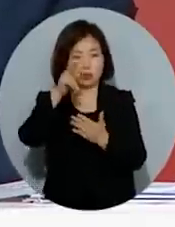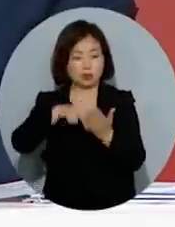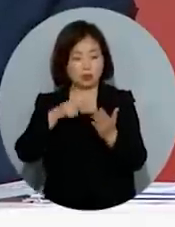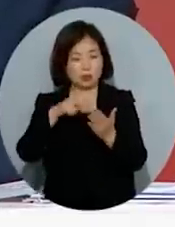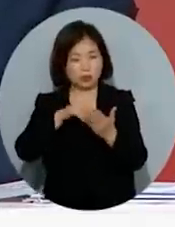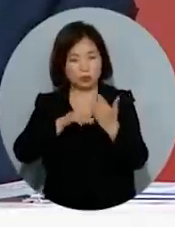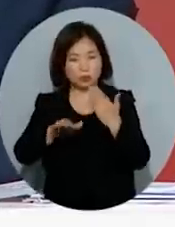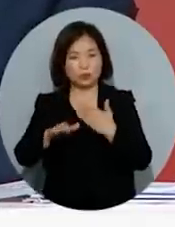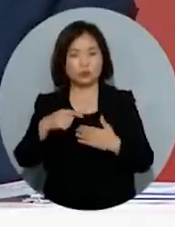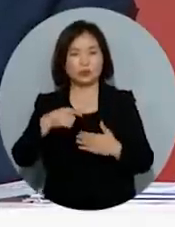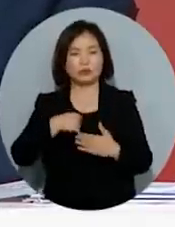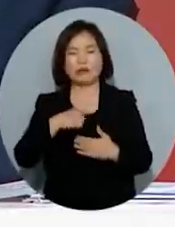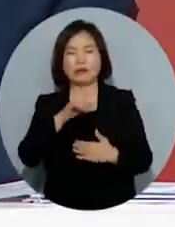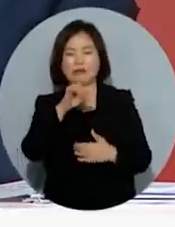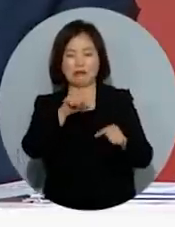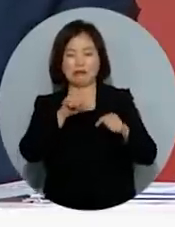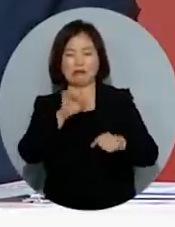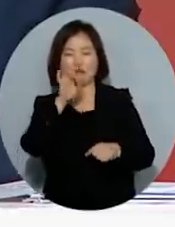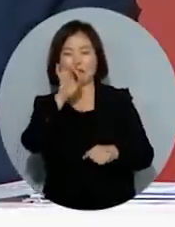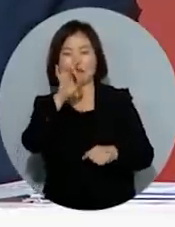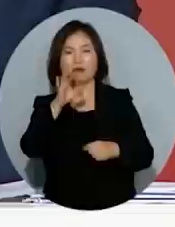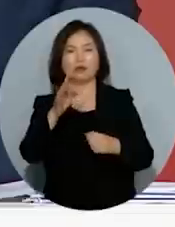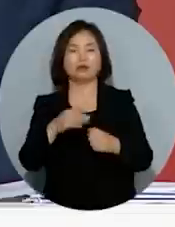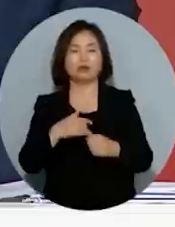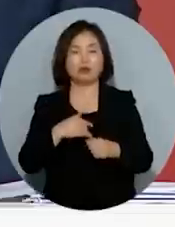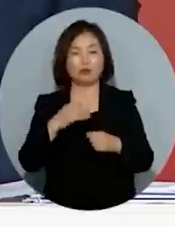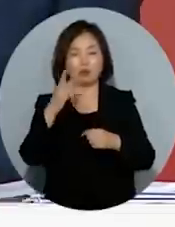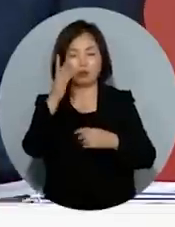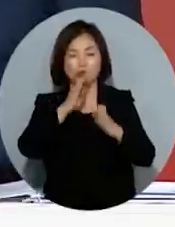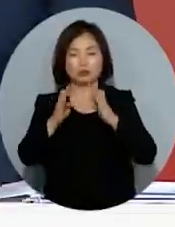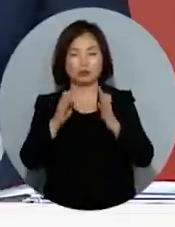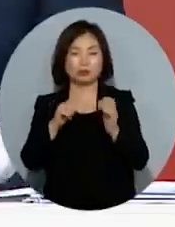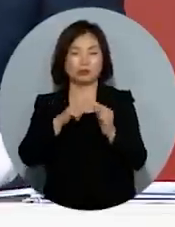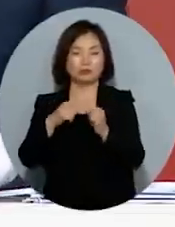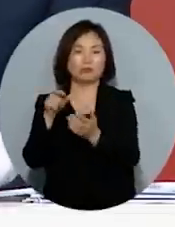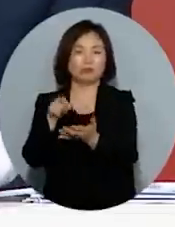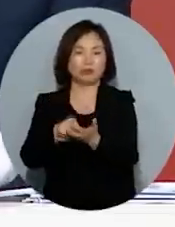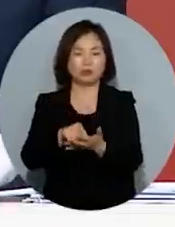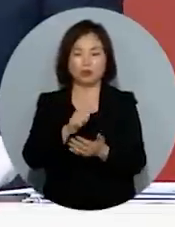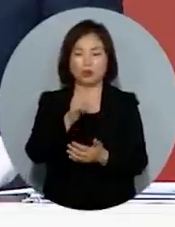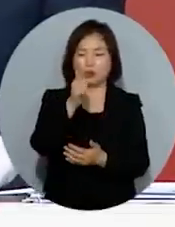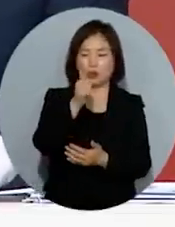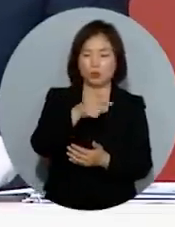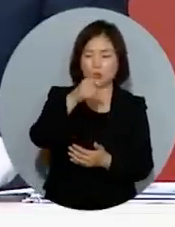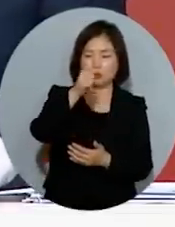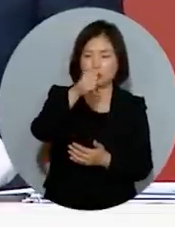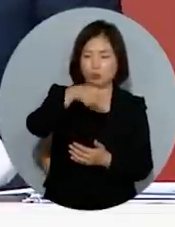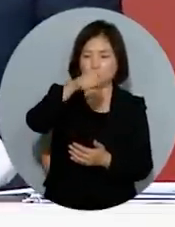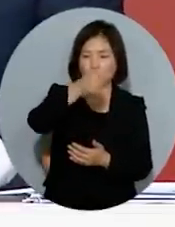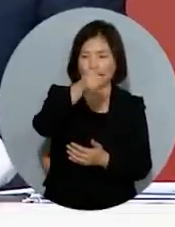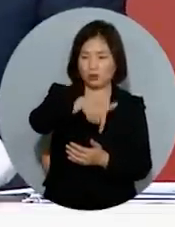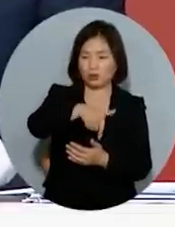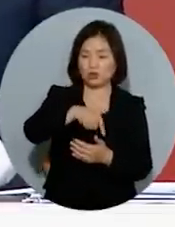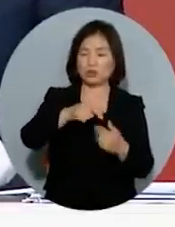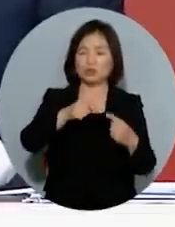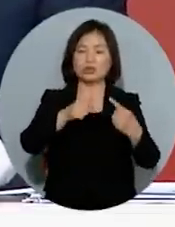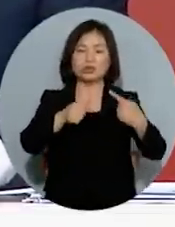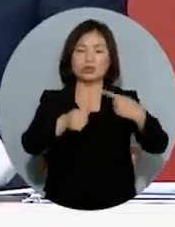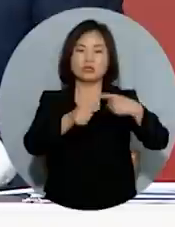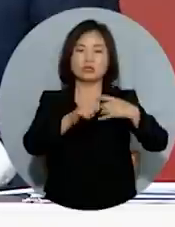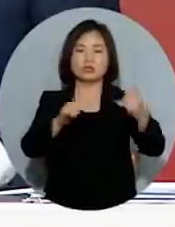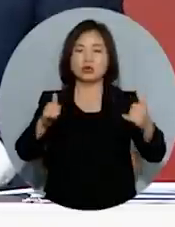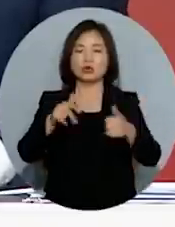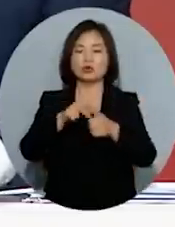읽어보니까 나는 도저히 안 되겠다. 그 이야기를 페이스북에 썼습니다. 후흑의 1인자가 지금 우리 후보들